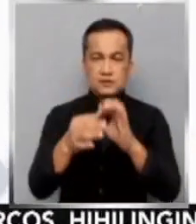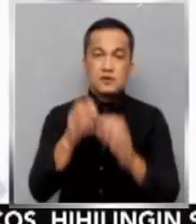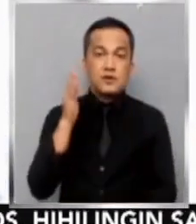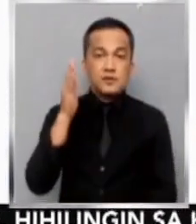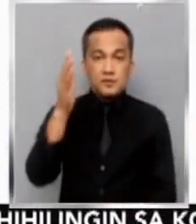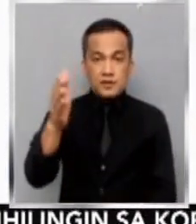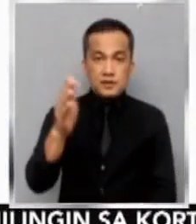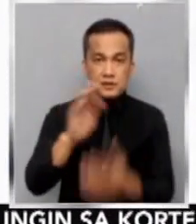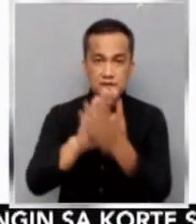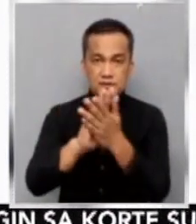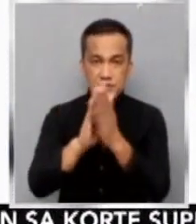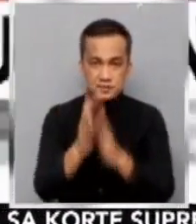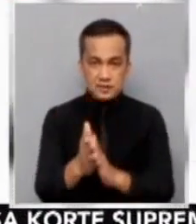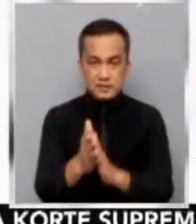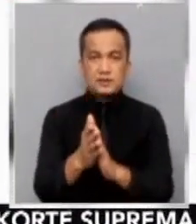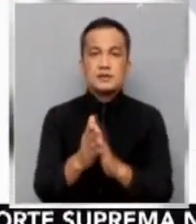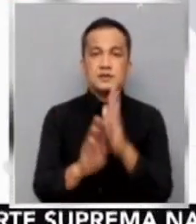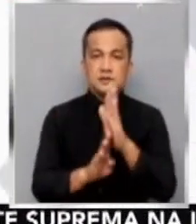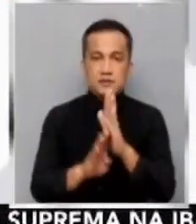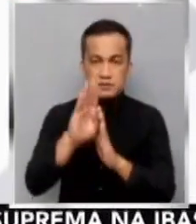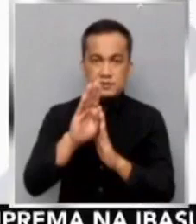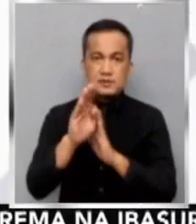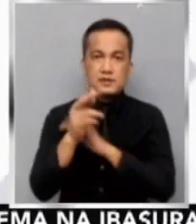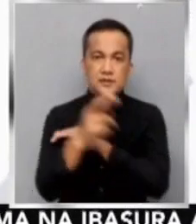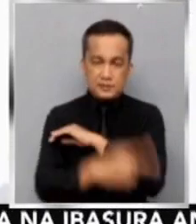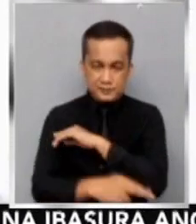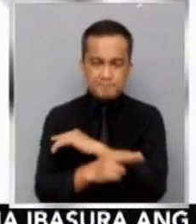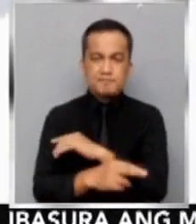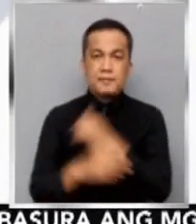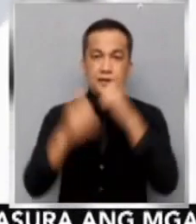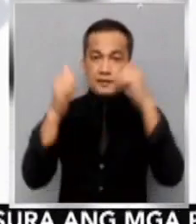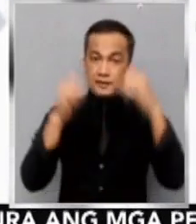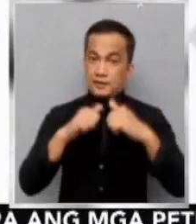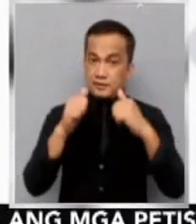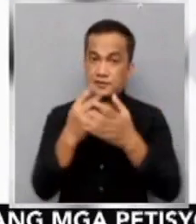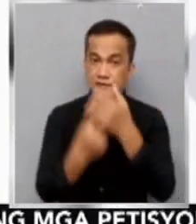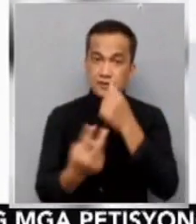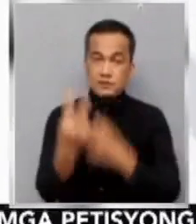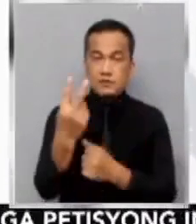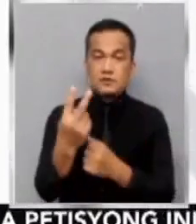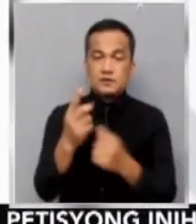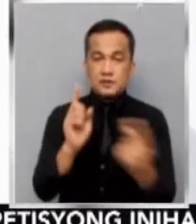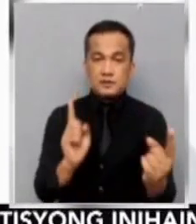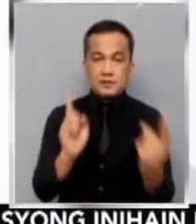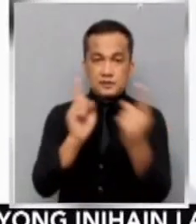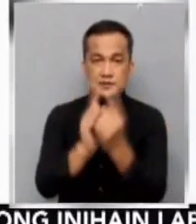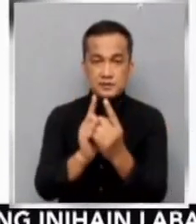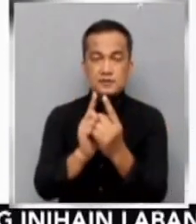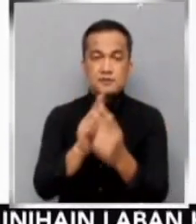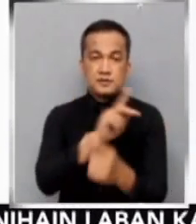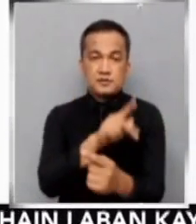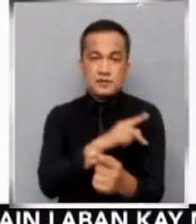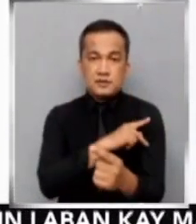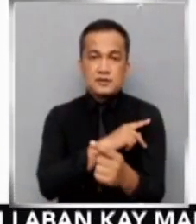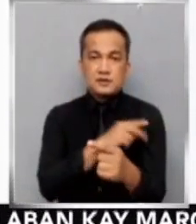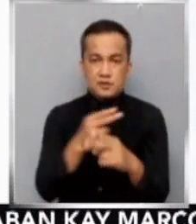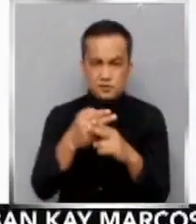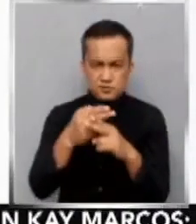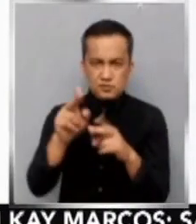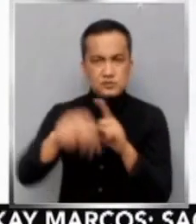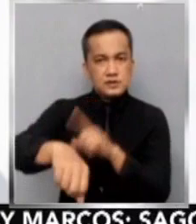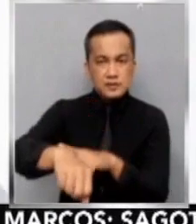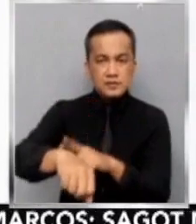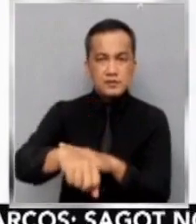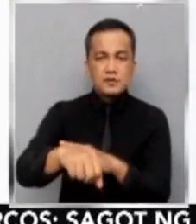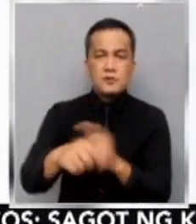at kasaganahan ng rehiyon. Nagkasundo rin daw sila na magkita ng personal sa lalong madaling panahon para sa mas malalim na